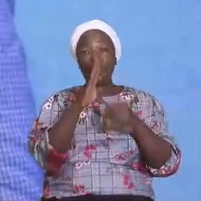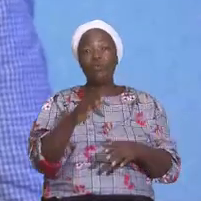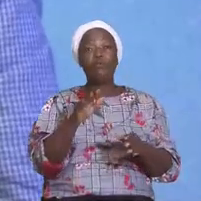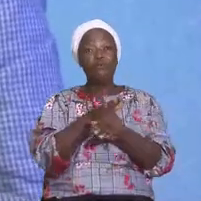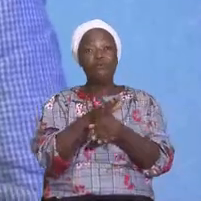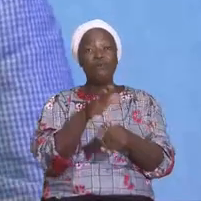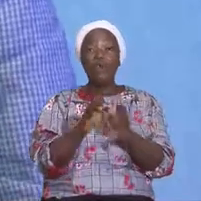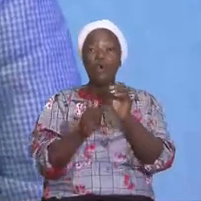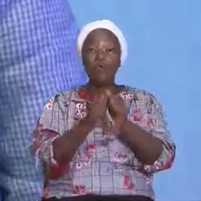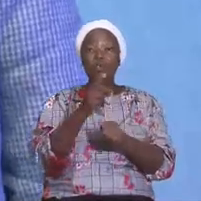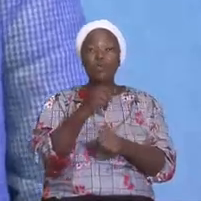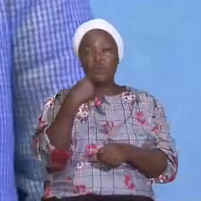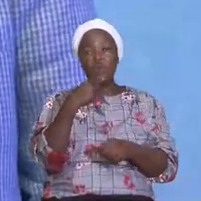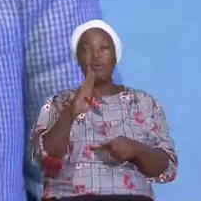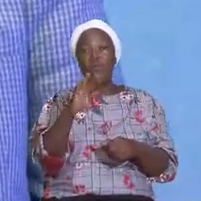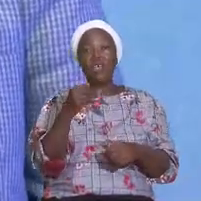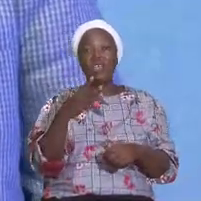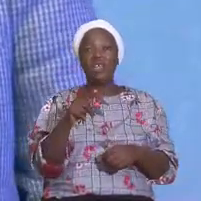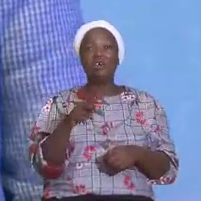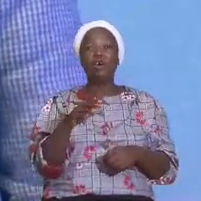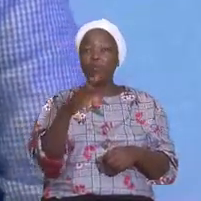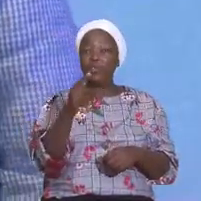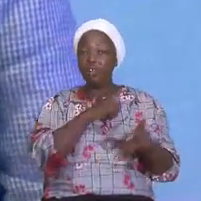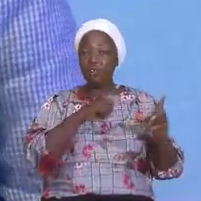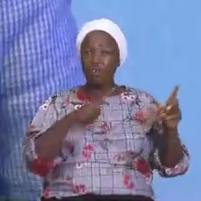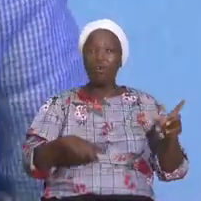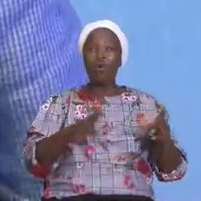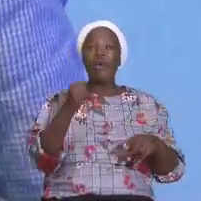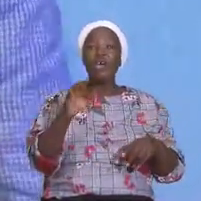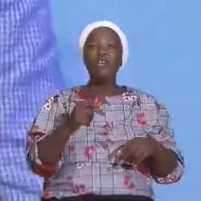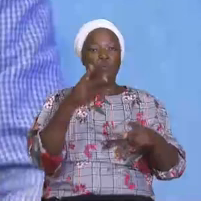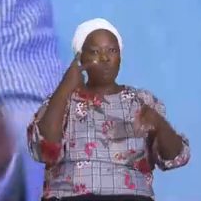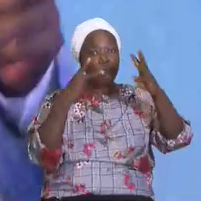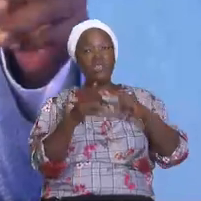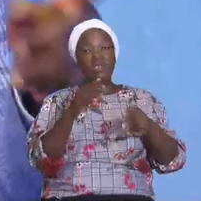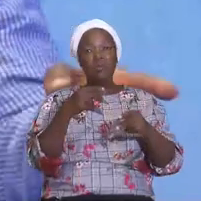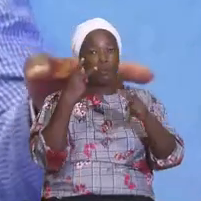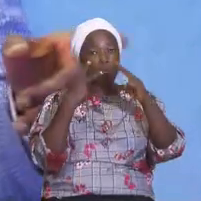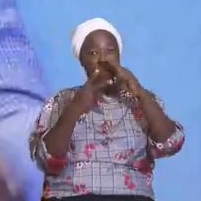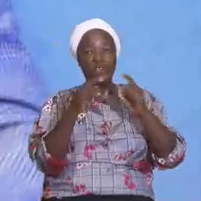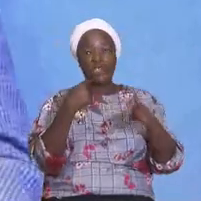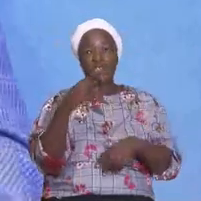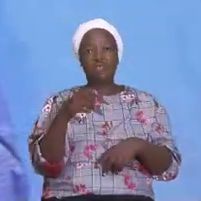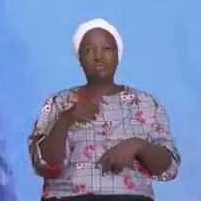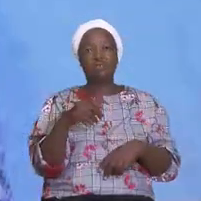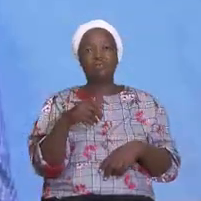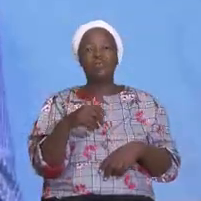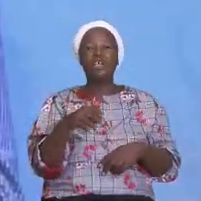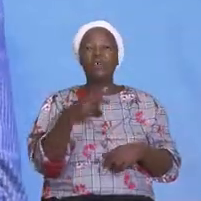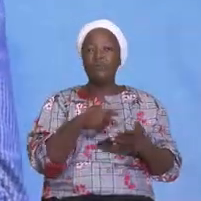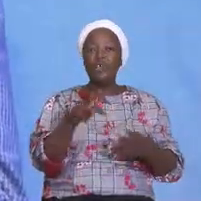Tout cela arriva afin que s'accomplisse ce que le Seigneur avait annoncé par le